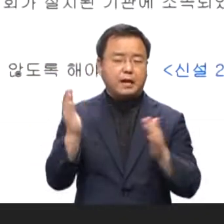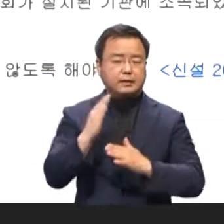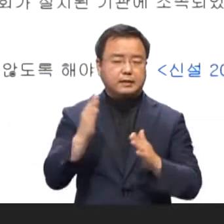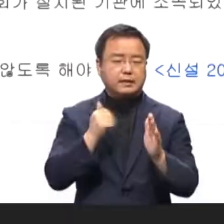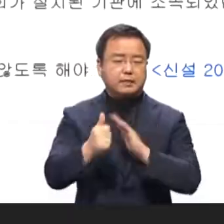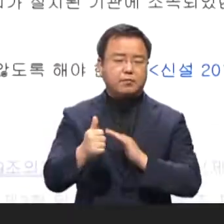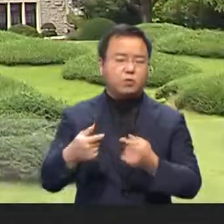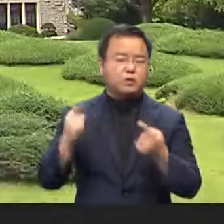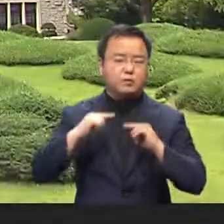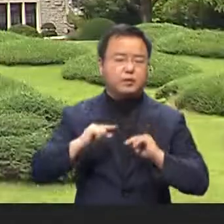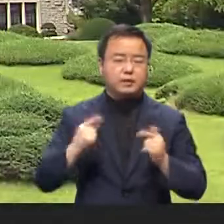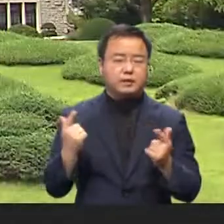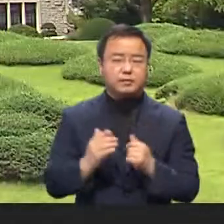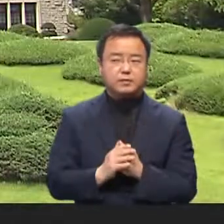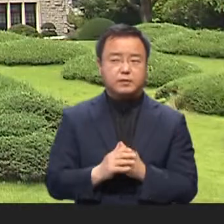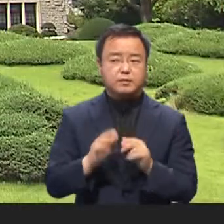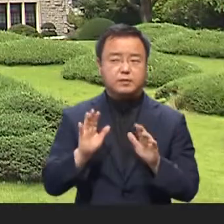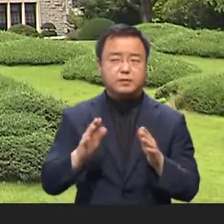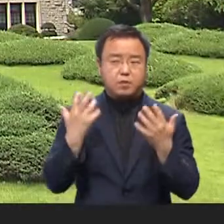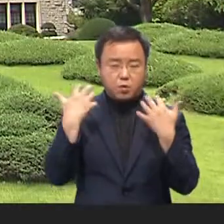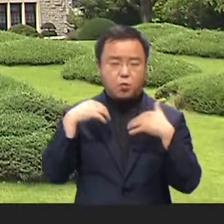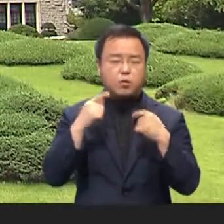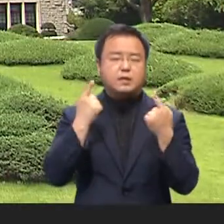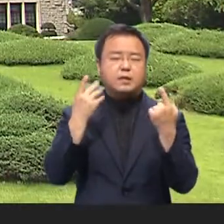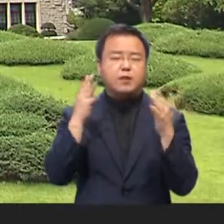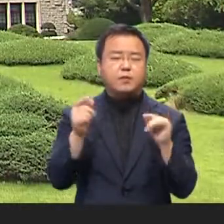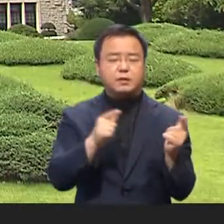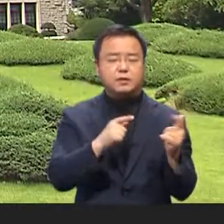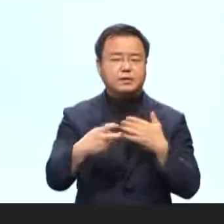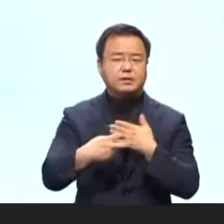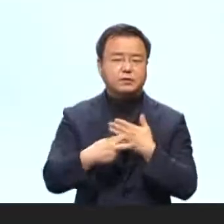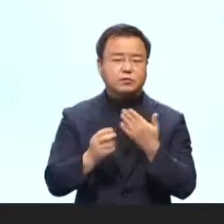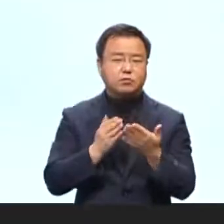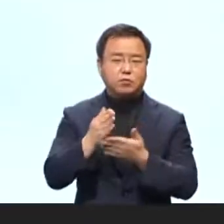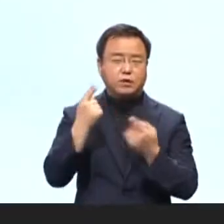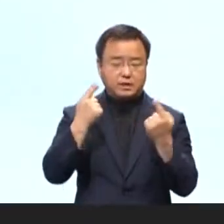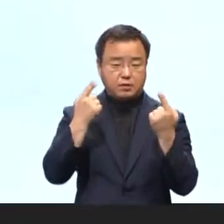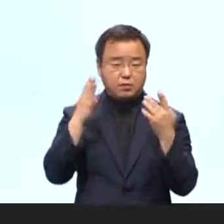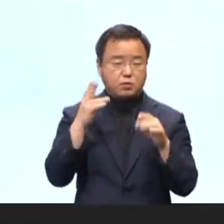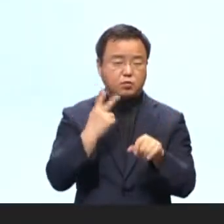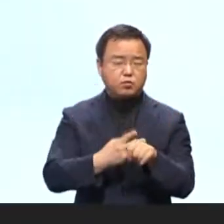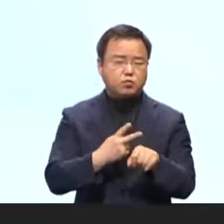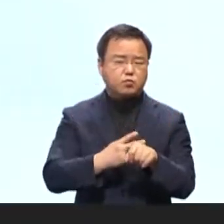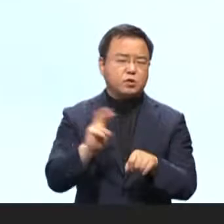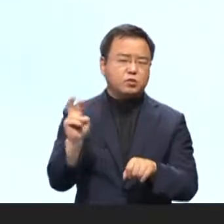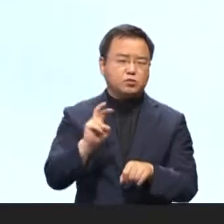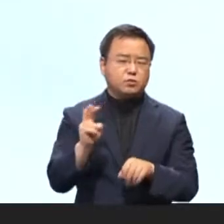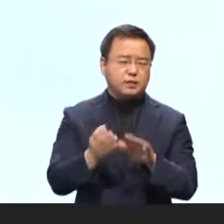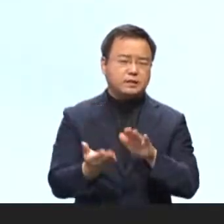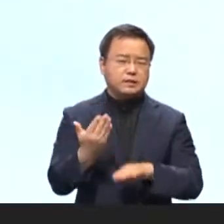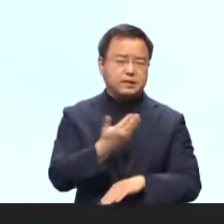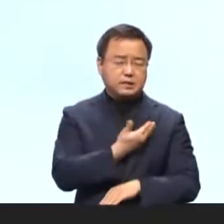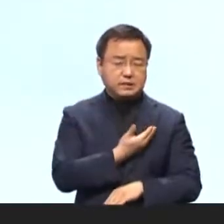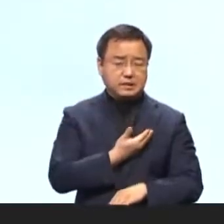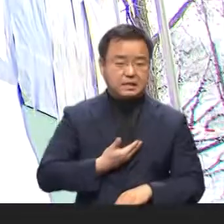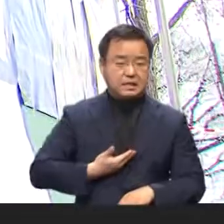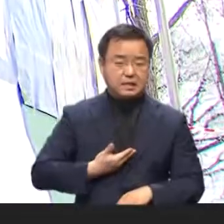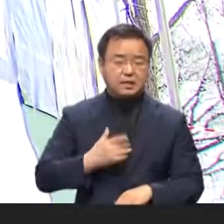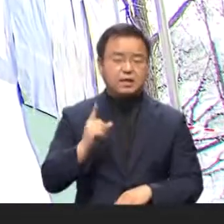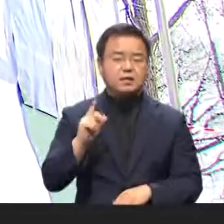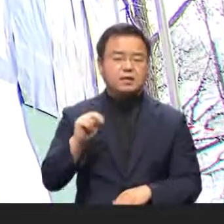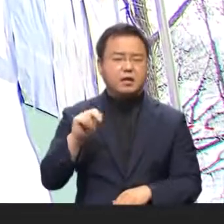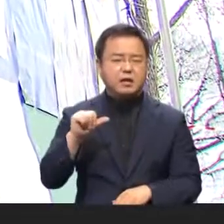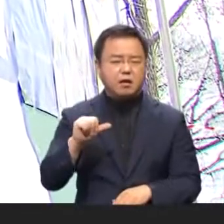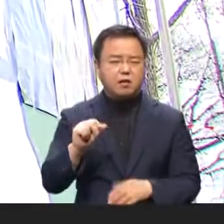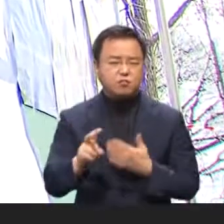않습니다 최근 고려대 학교에서도 의과대 교수 가 20명이 넘는 제자들의 유전자 레 불법 채취한 의혹으로 조사를